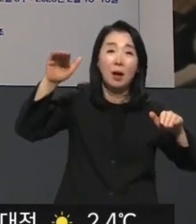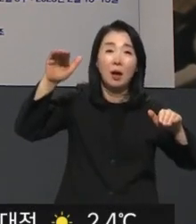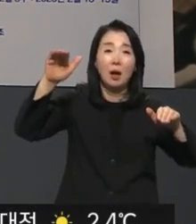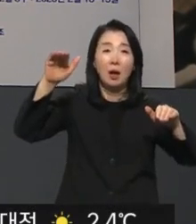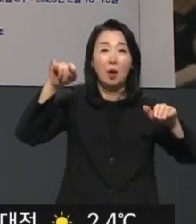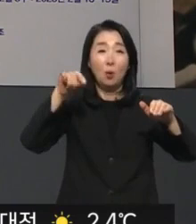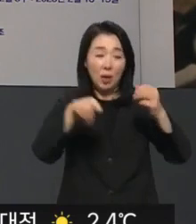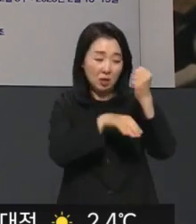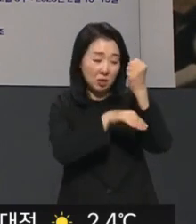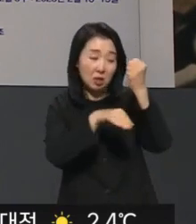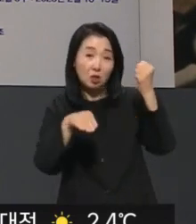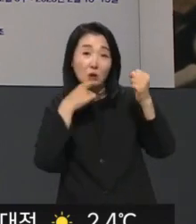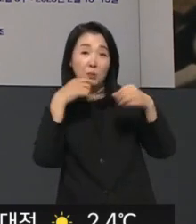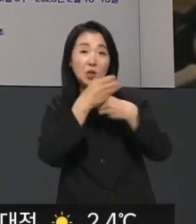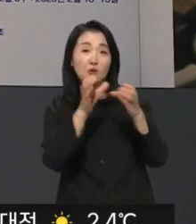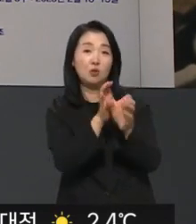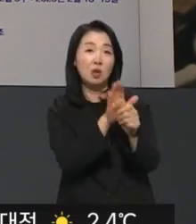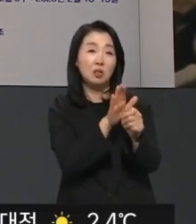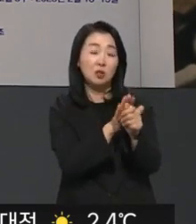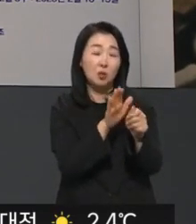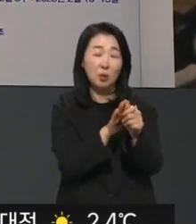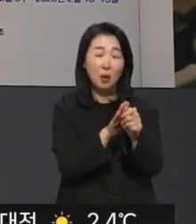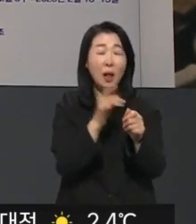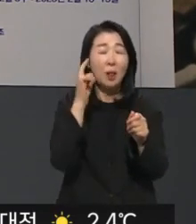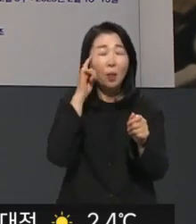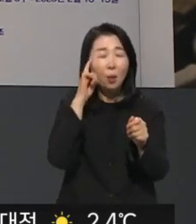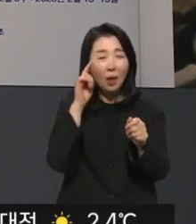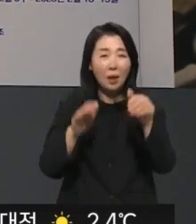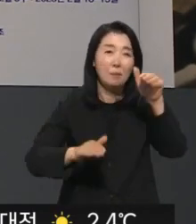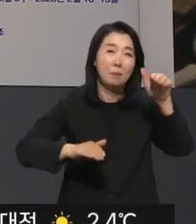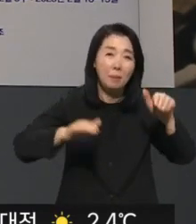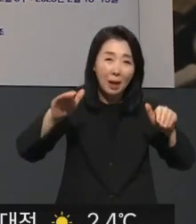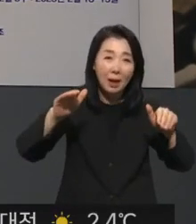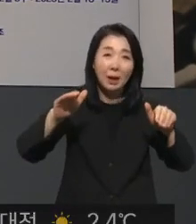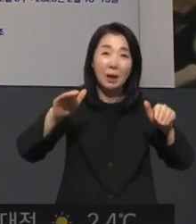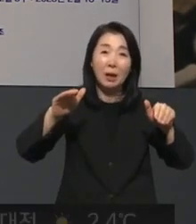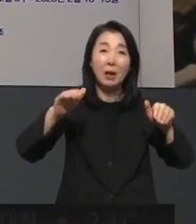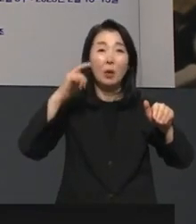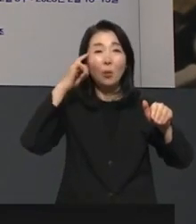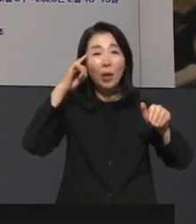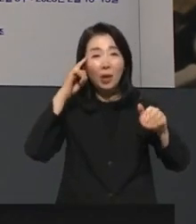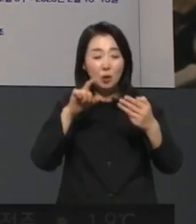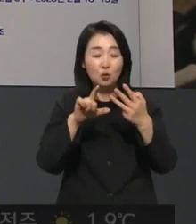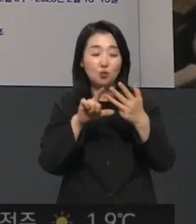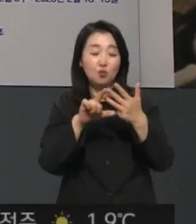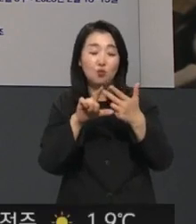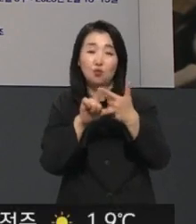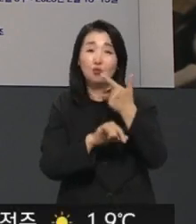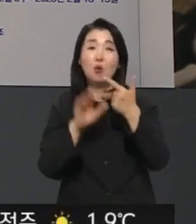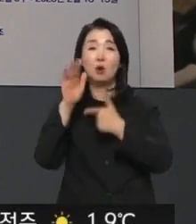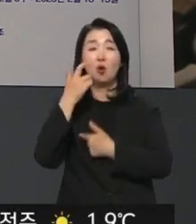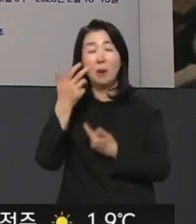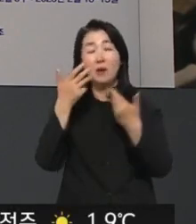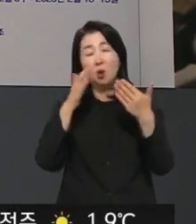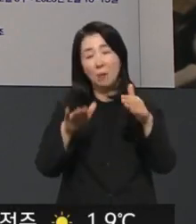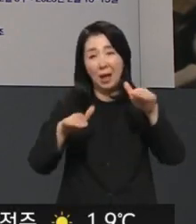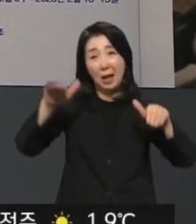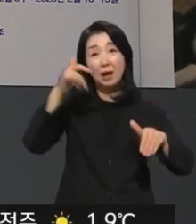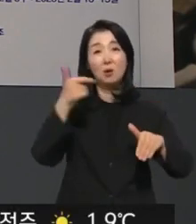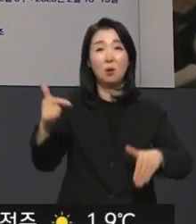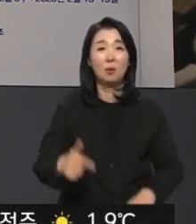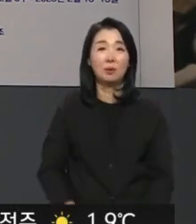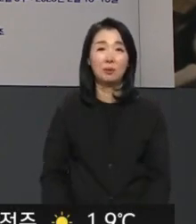조사 기준으로 민주당의 지지율이 오차범위 밖에서 국민의힘보다 낮은 건 지난해 6월 이후 8개월 만입니다.